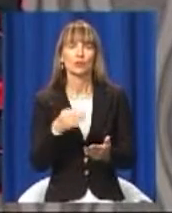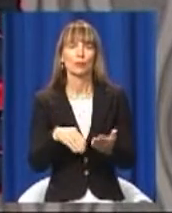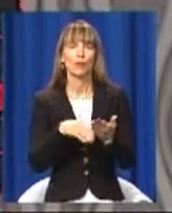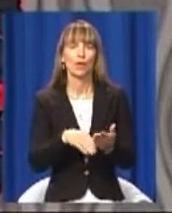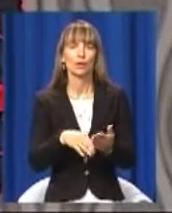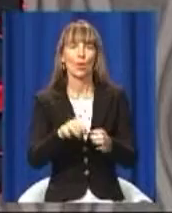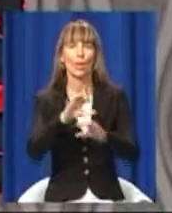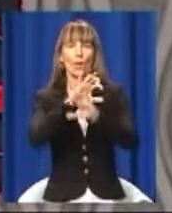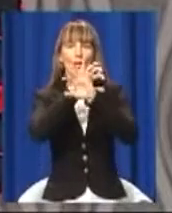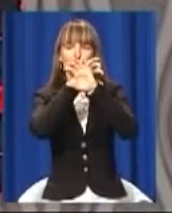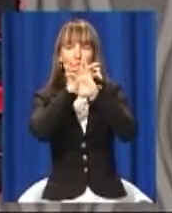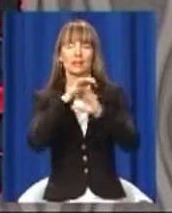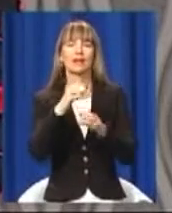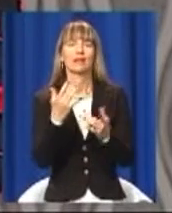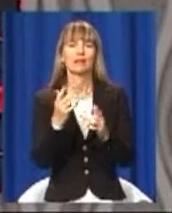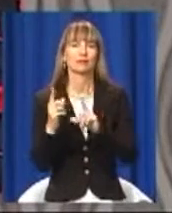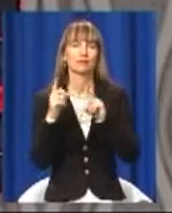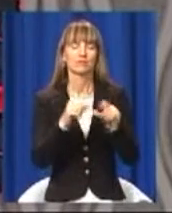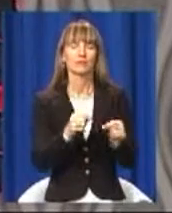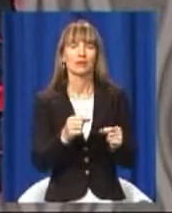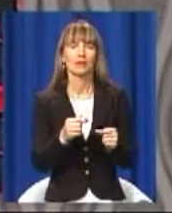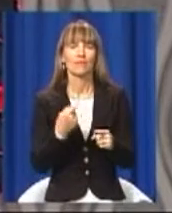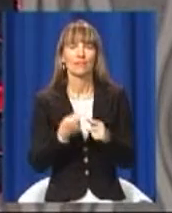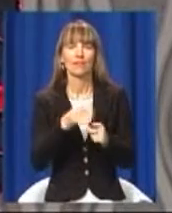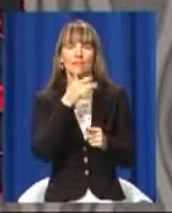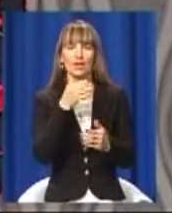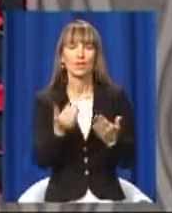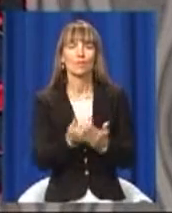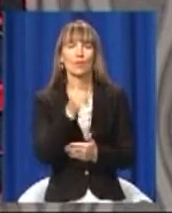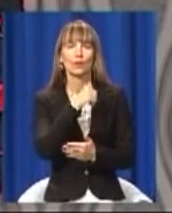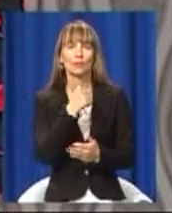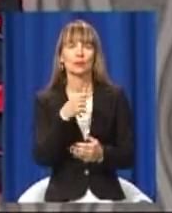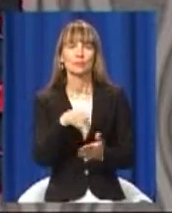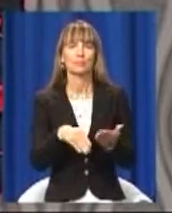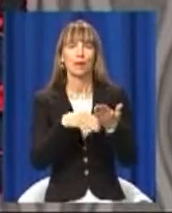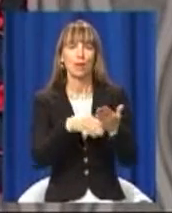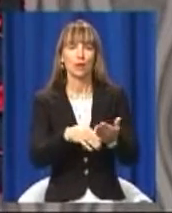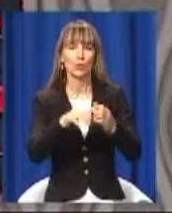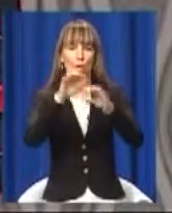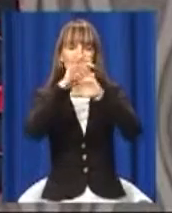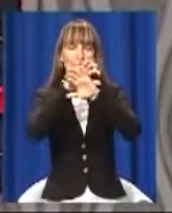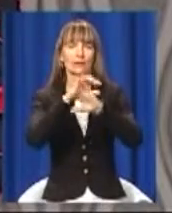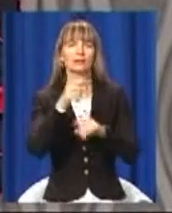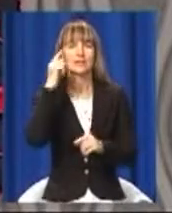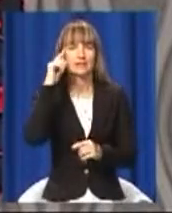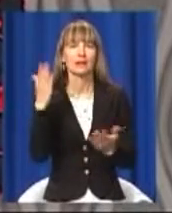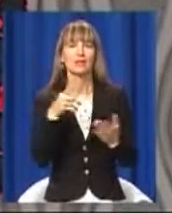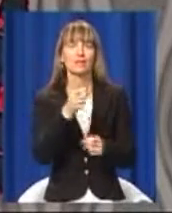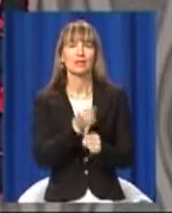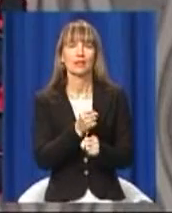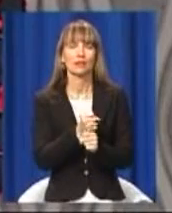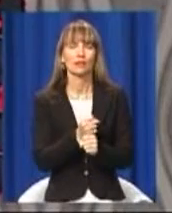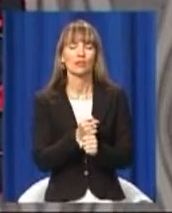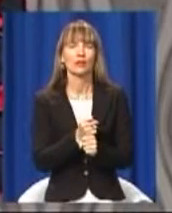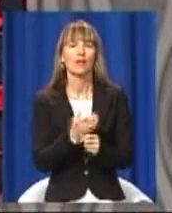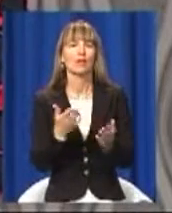всю планету або навіть деякі країни саме в цей період Нового року святкування, йому допомагають олені. А ти знаєш, як вони це роблять? Ну, тобто,